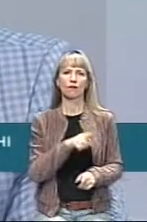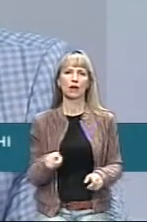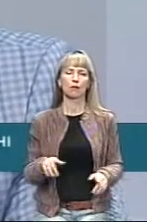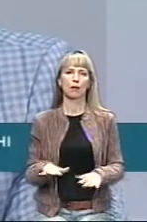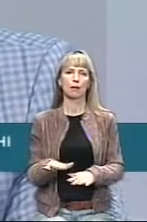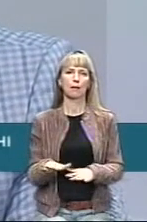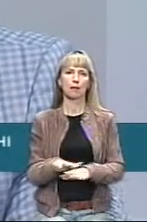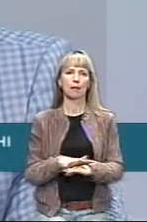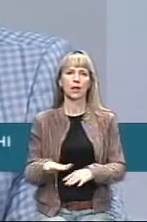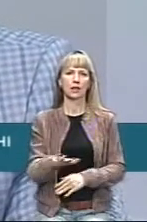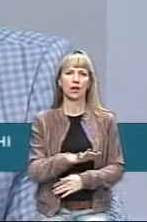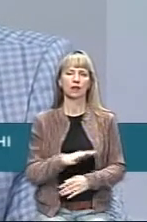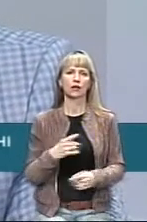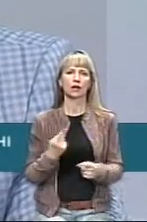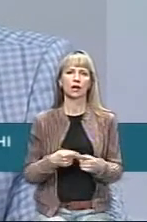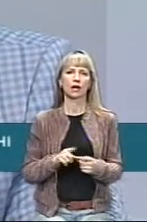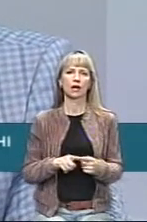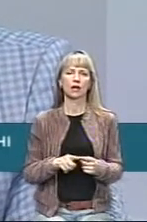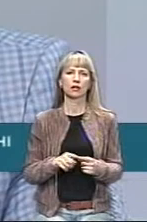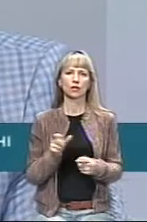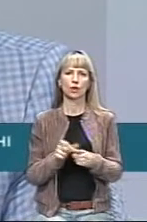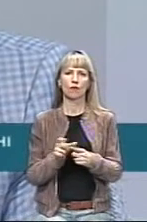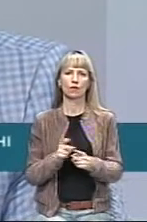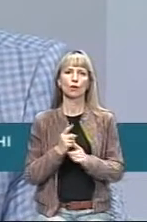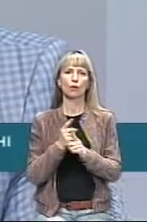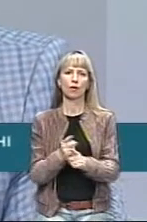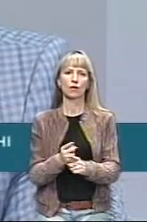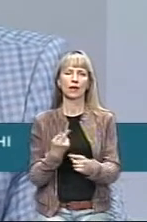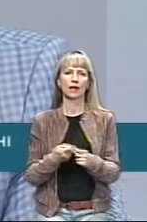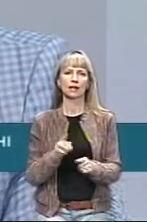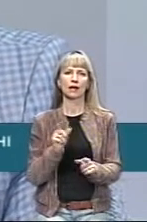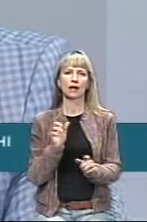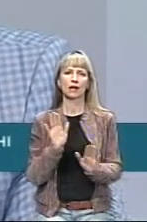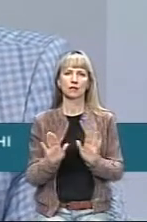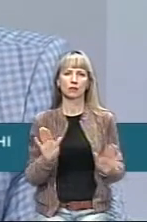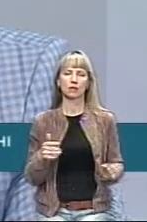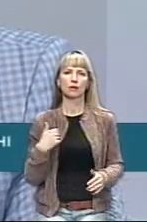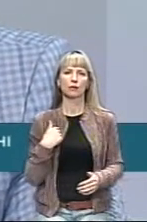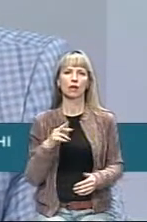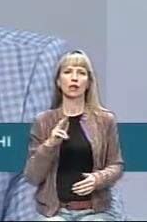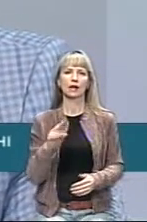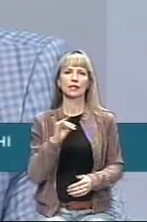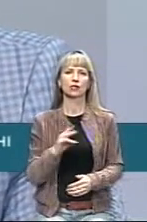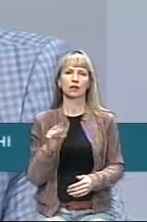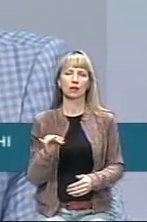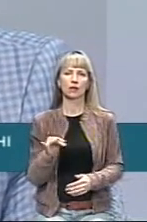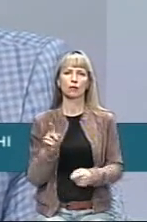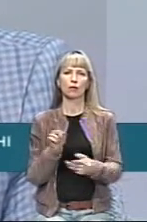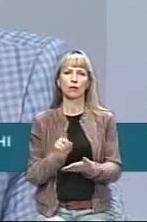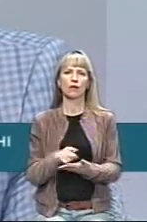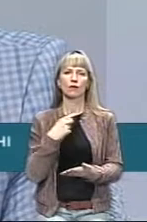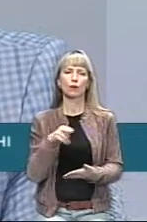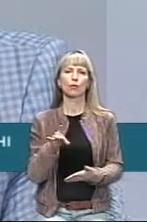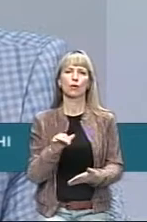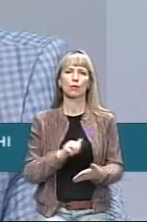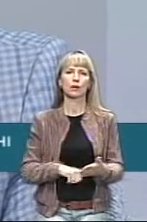Це, ну, певне вербальне супроводження uh-huh, експонатів. Ну і, звичайно, як історики, ми повинні говорити про